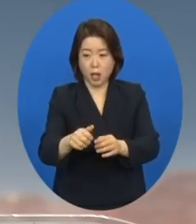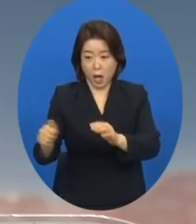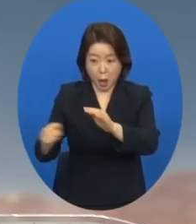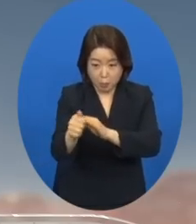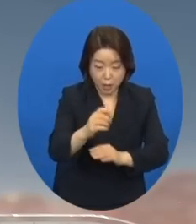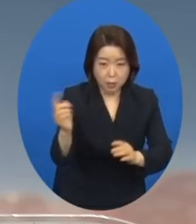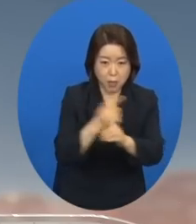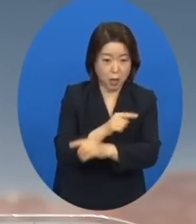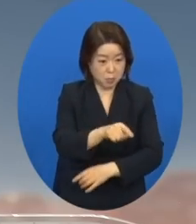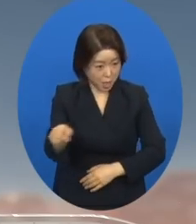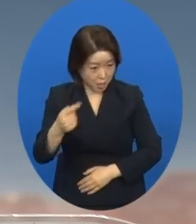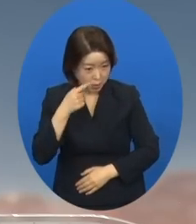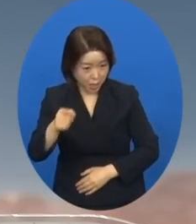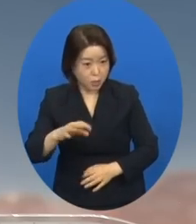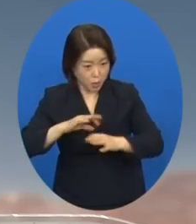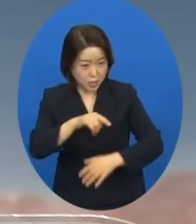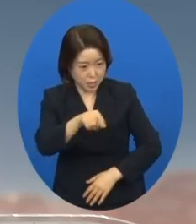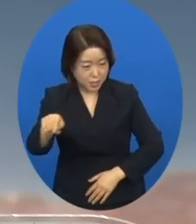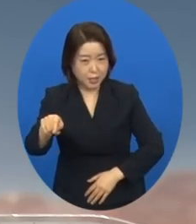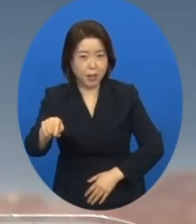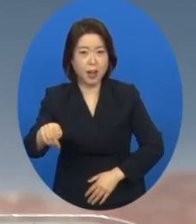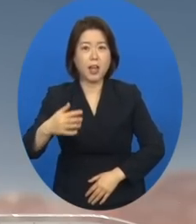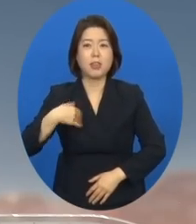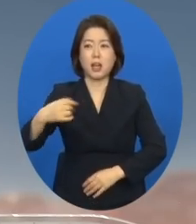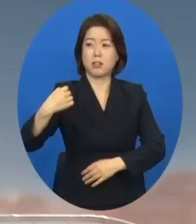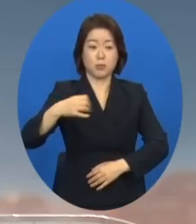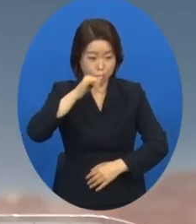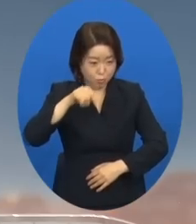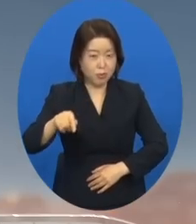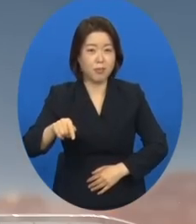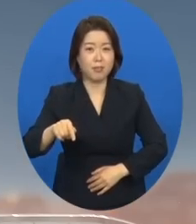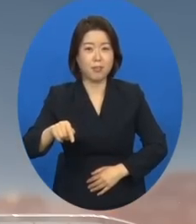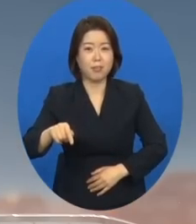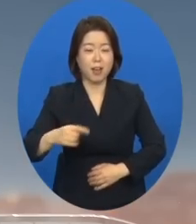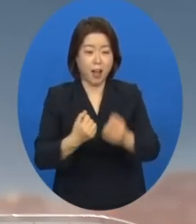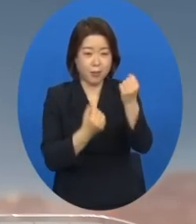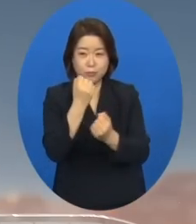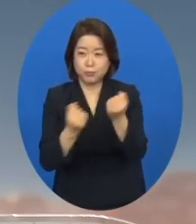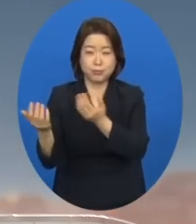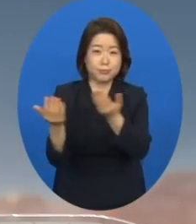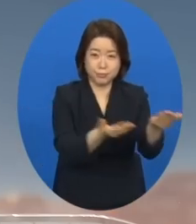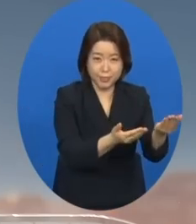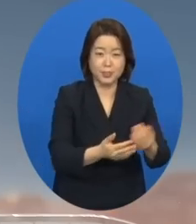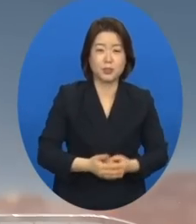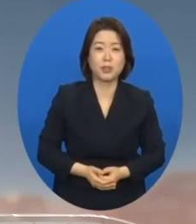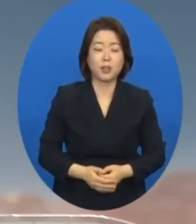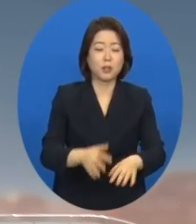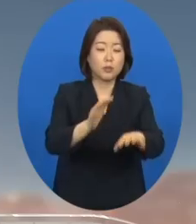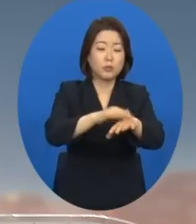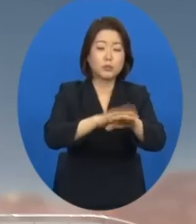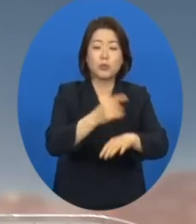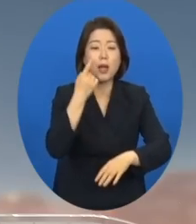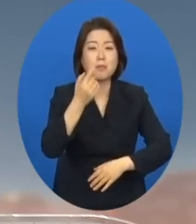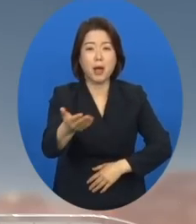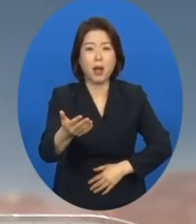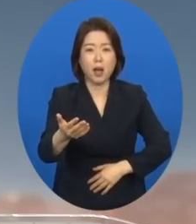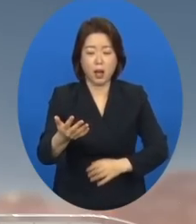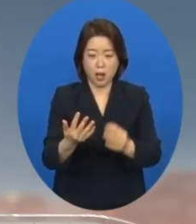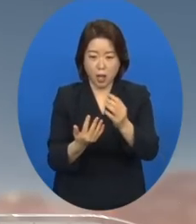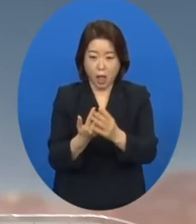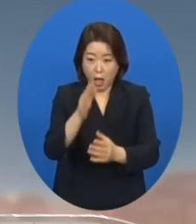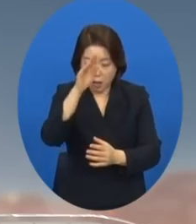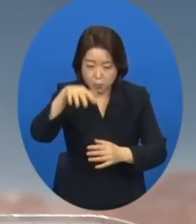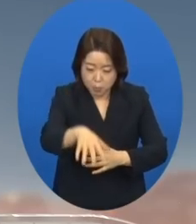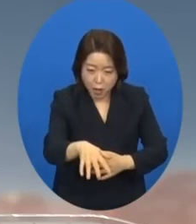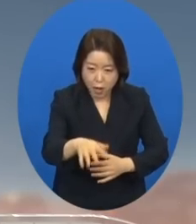돼 뱀 됐지 놀랍지 나에게 그런 능력이 있어 설득을 막 하나님이 하십니다 너 손 너 좀 꺼내봐 갑자기 막 병이 막